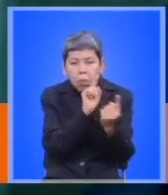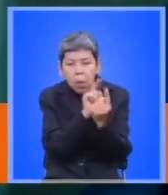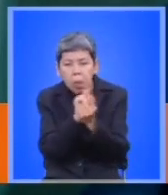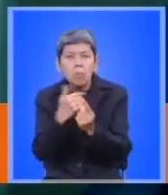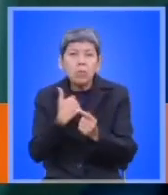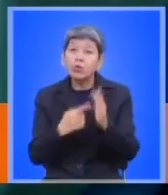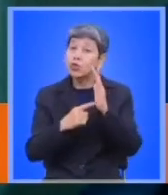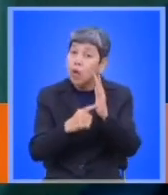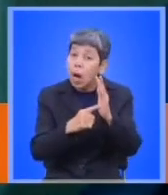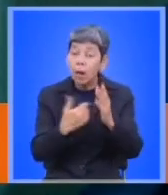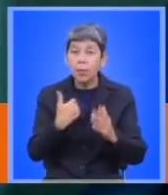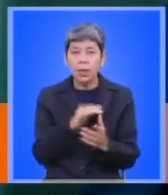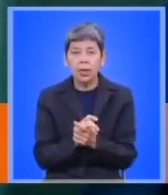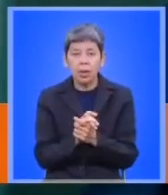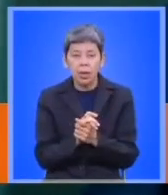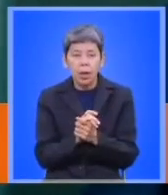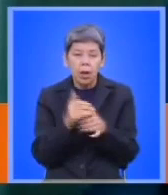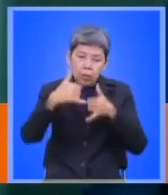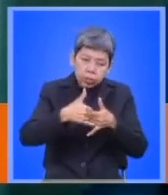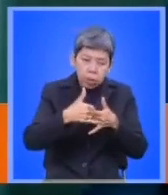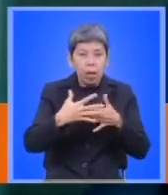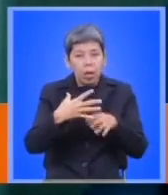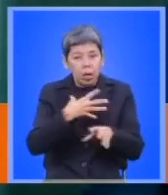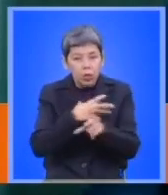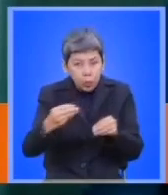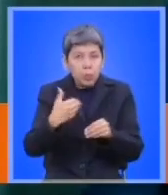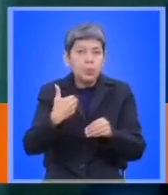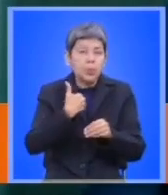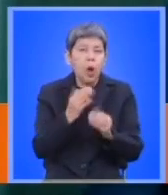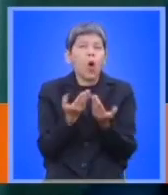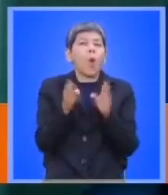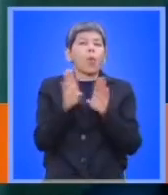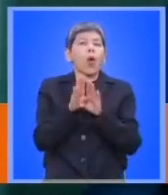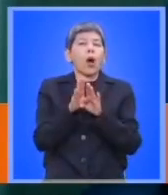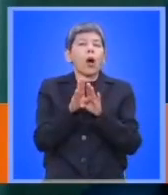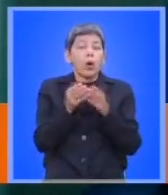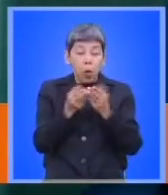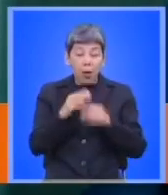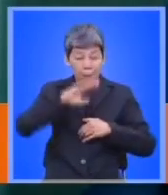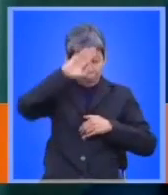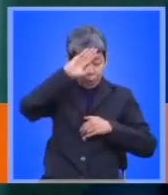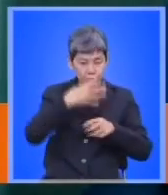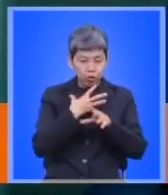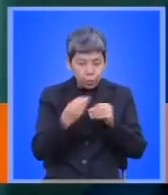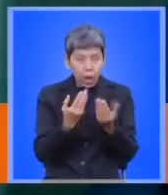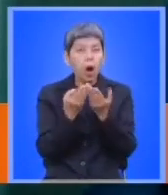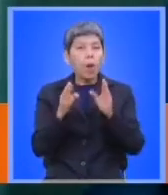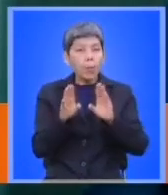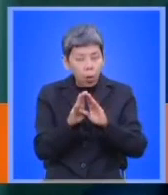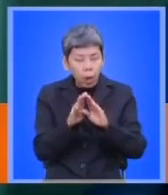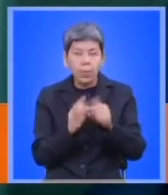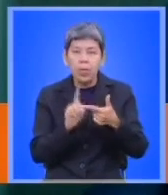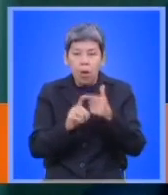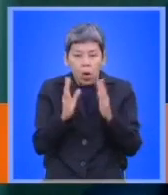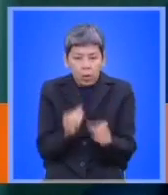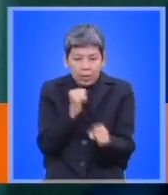นผู้สัมผัสที่มีความเสี่ยงก็ส่วนมากก็คือบุคคลในครอบครัวของผู้ป่วยที่เรารู้หรือบุคล